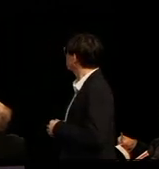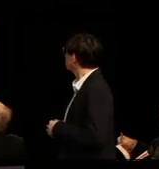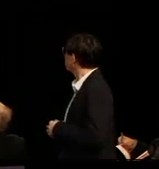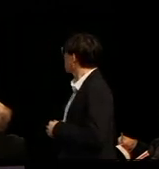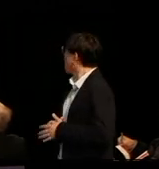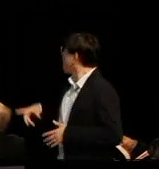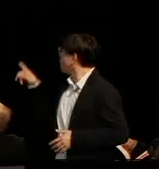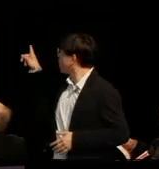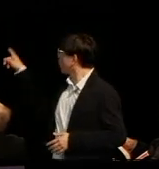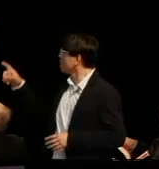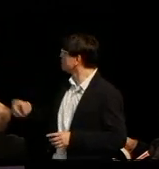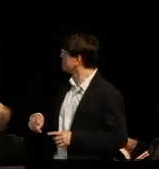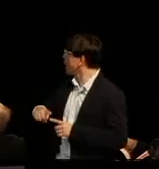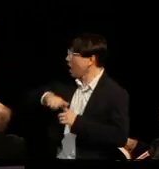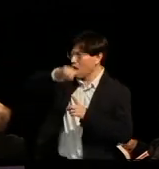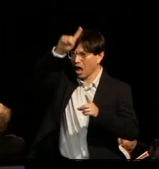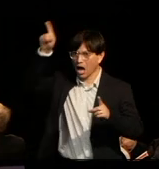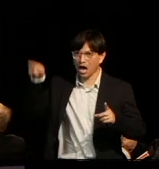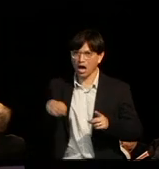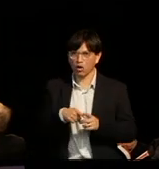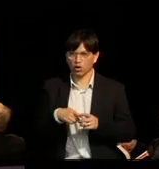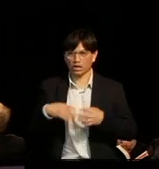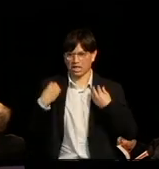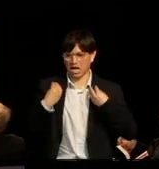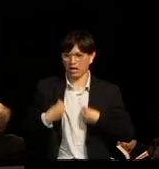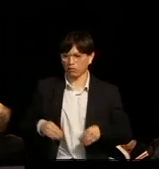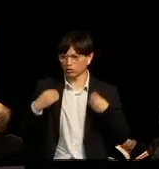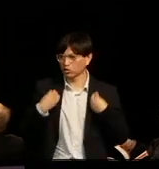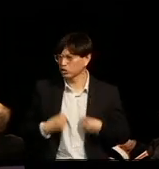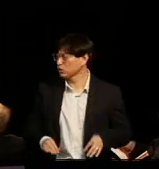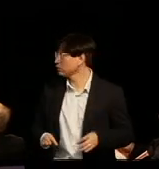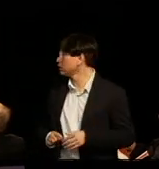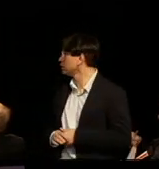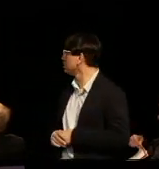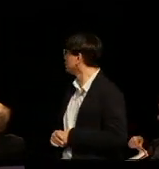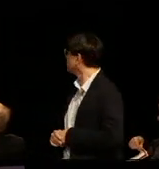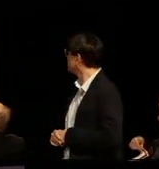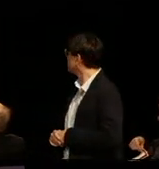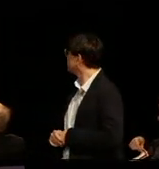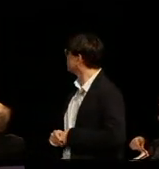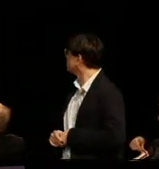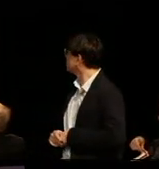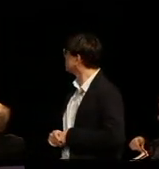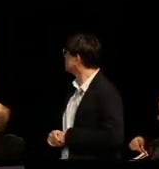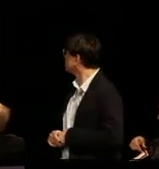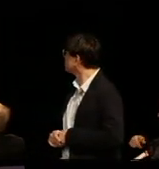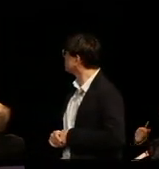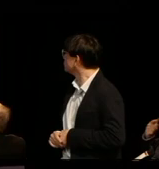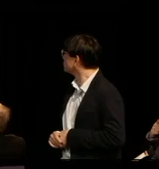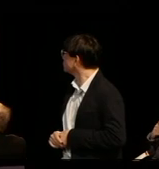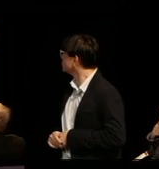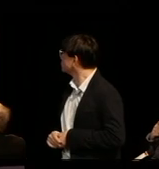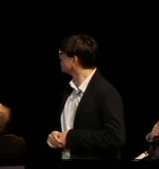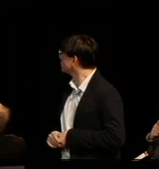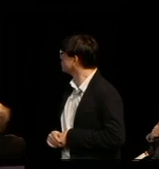riguarda una delle modalità di ascolto della parola sapete che nella tradizione ignaziana nella